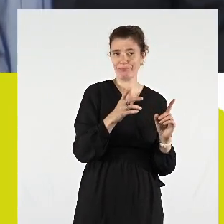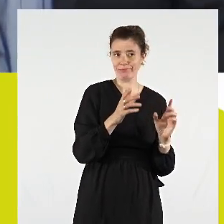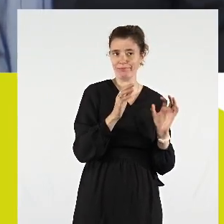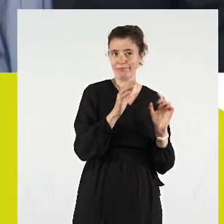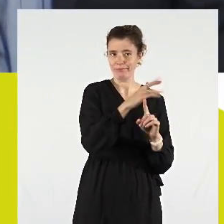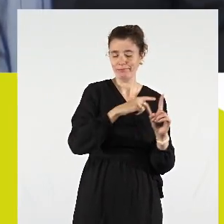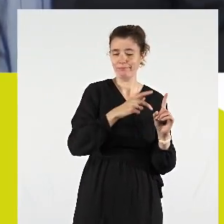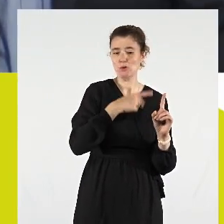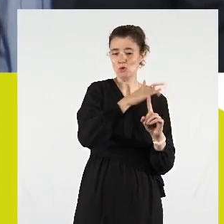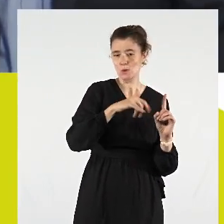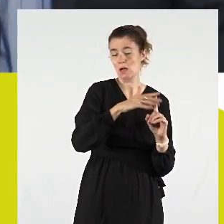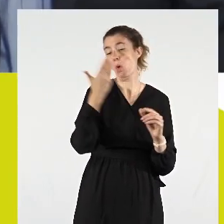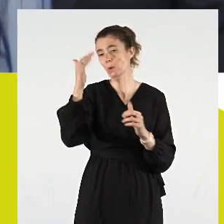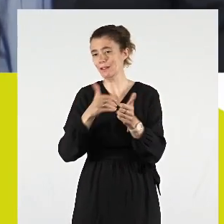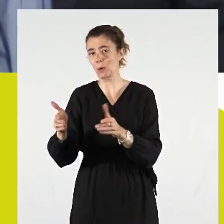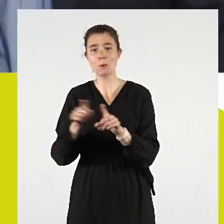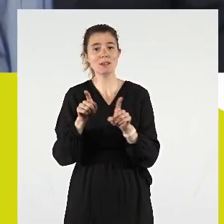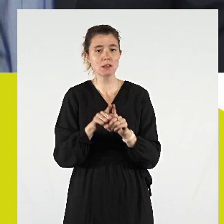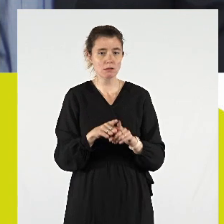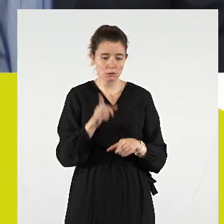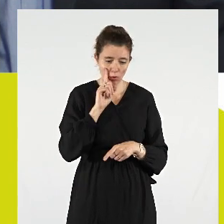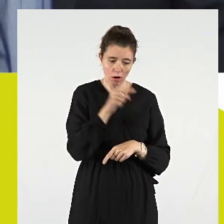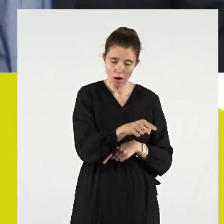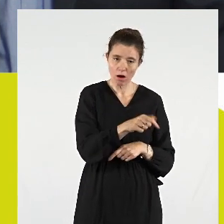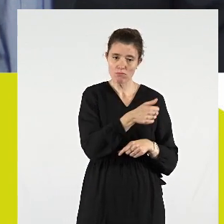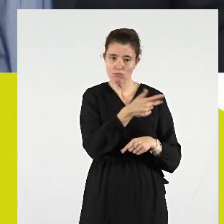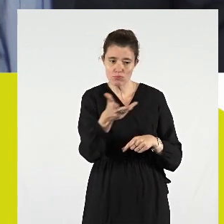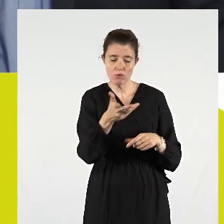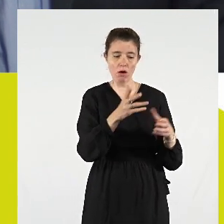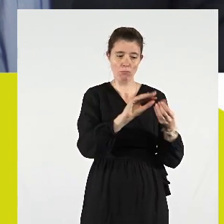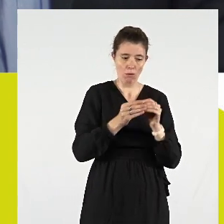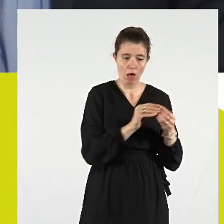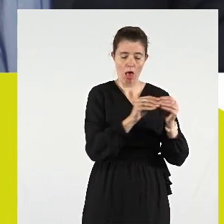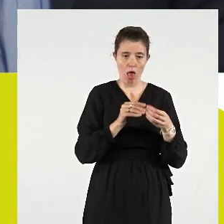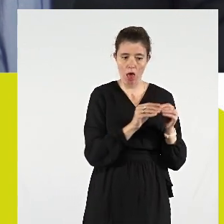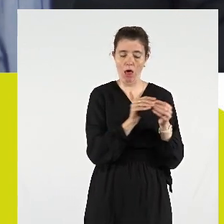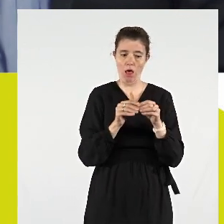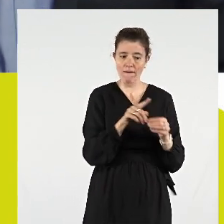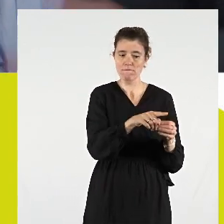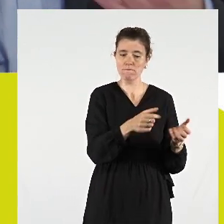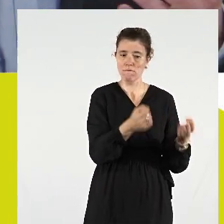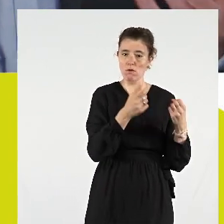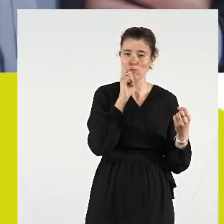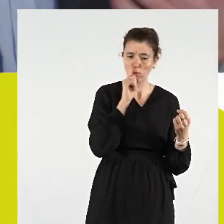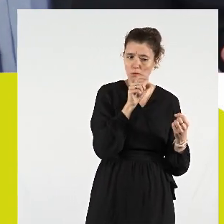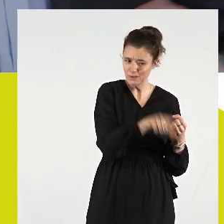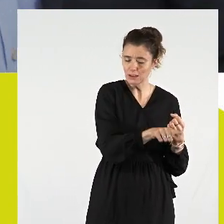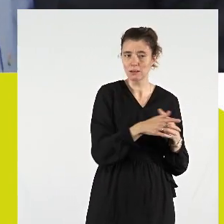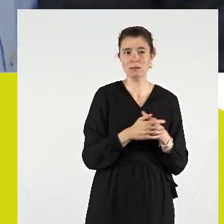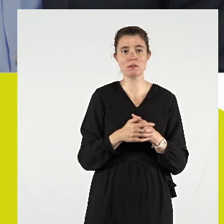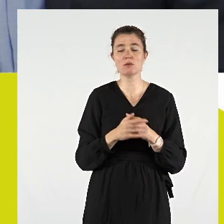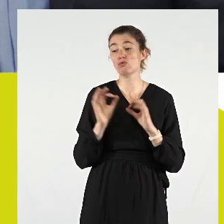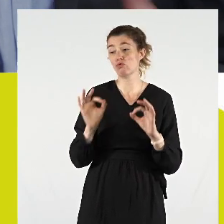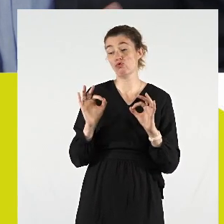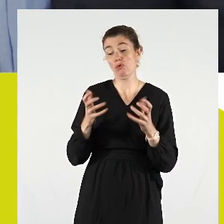ce secteur-là concentre un certain nombre de facteurs de sinistralité de manière particulièrement forte? Oui, tout à fait. Alors, je voudrais d'abord dire que je partage complètement